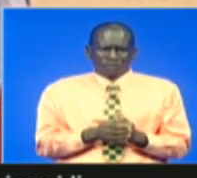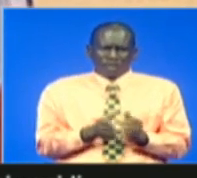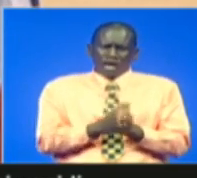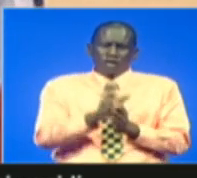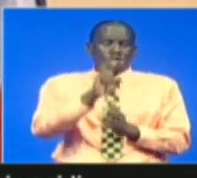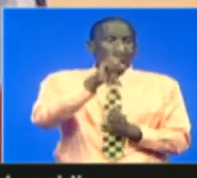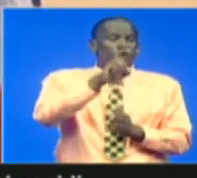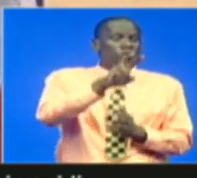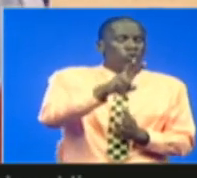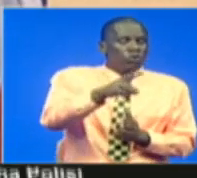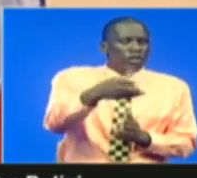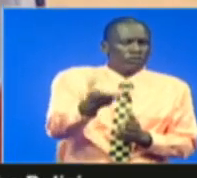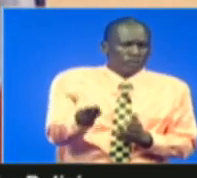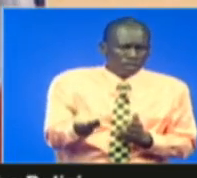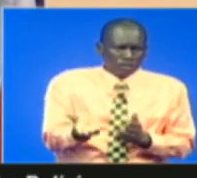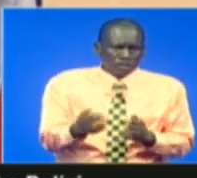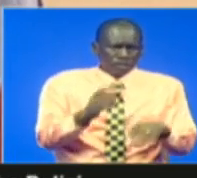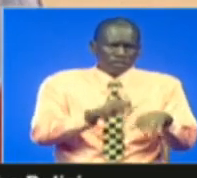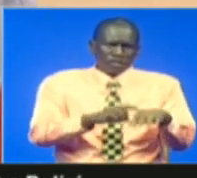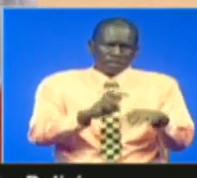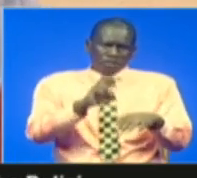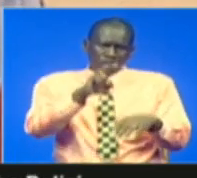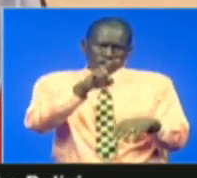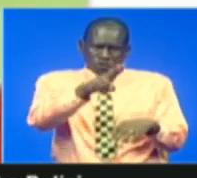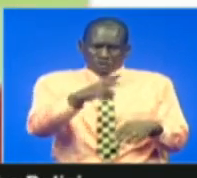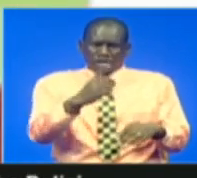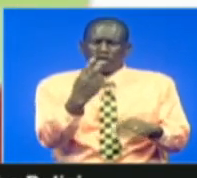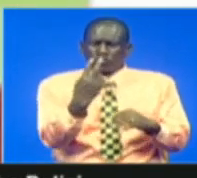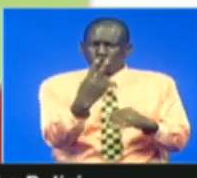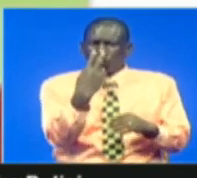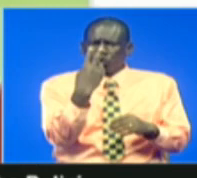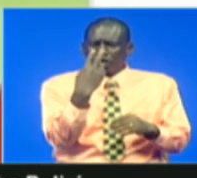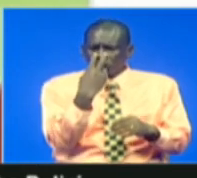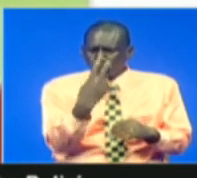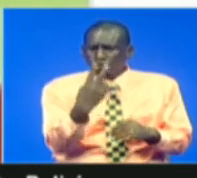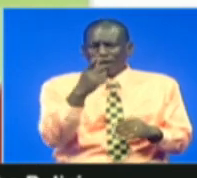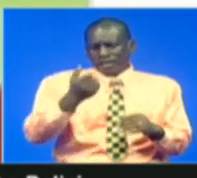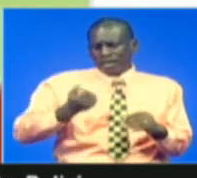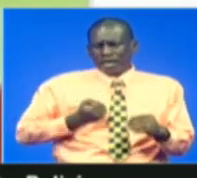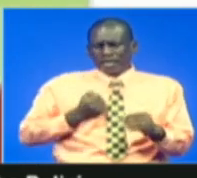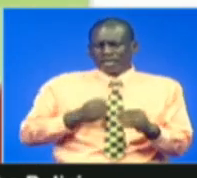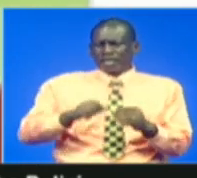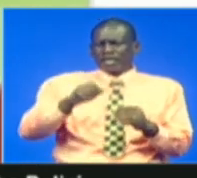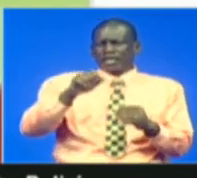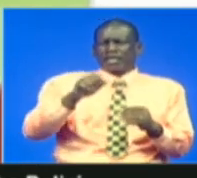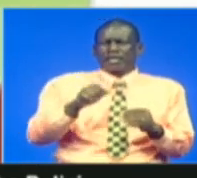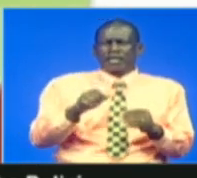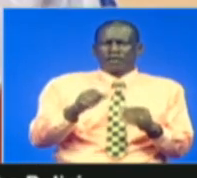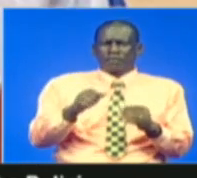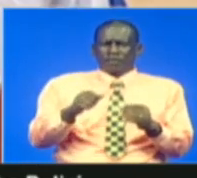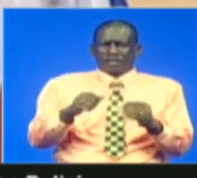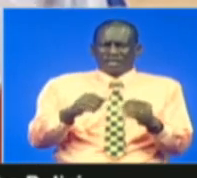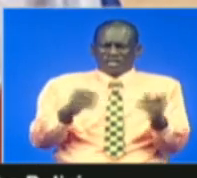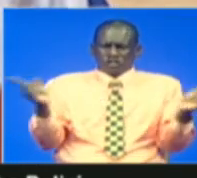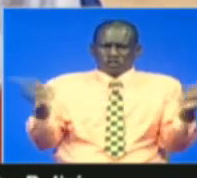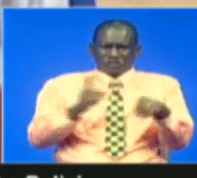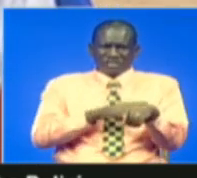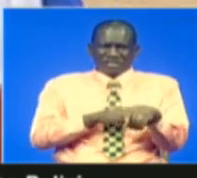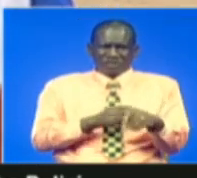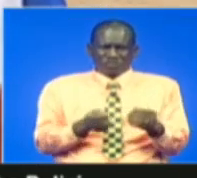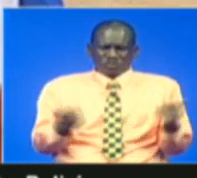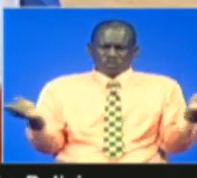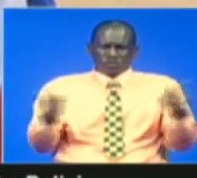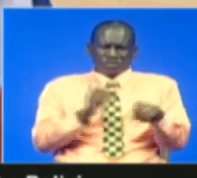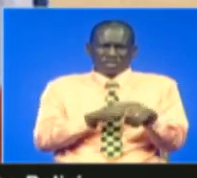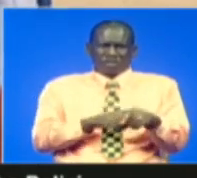Tukaangalia. Mimi kuangalia niliona msichana mmoja kwa bacon. Alafu kidogo tu ya